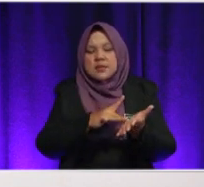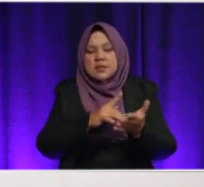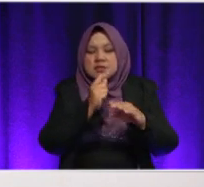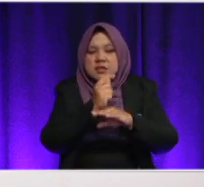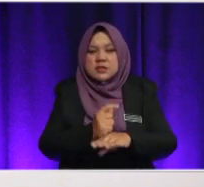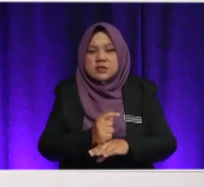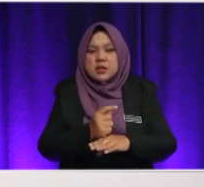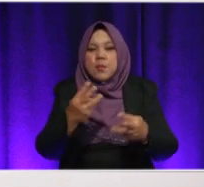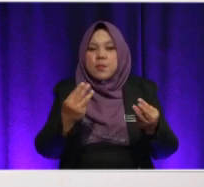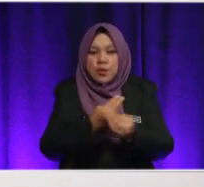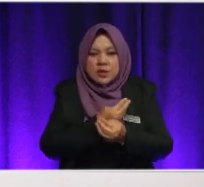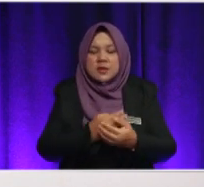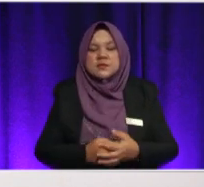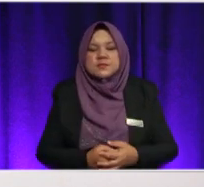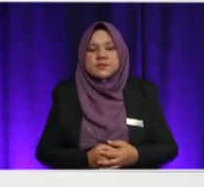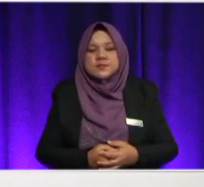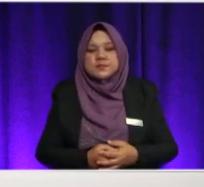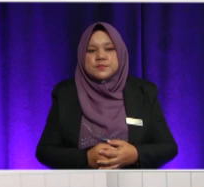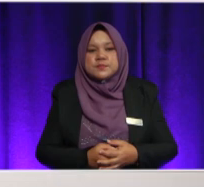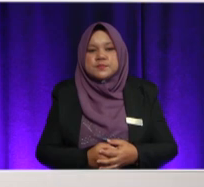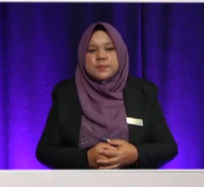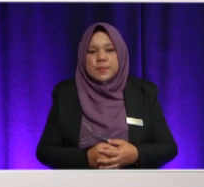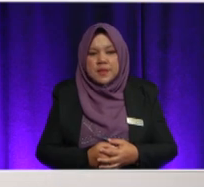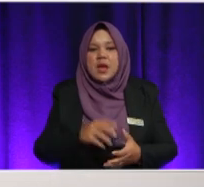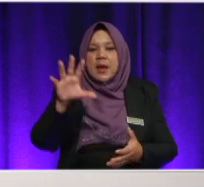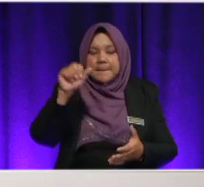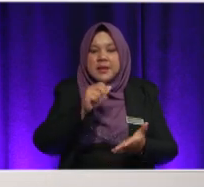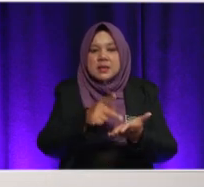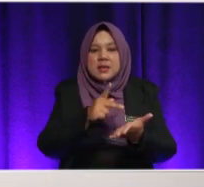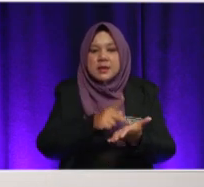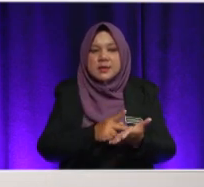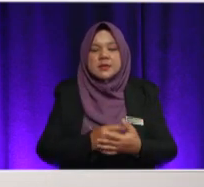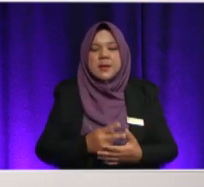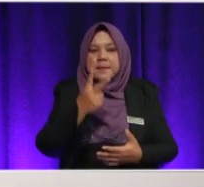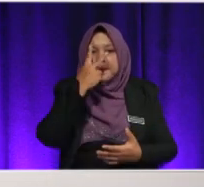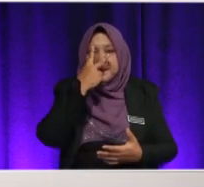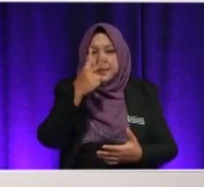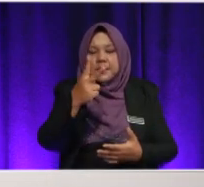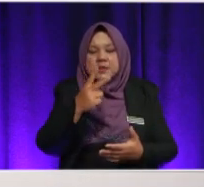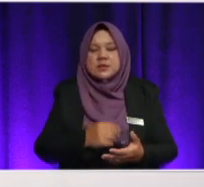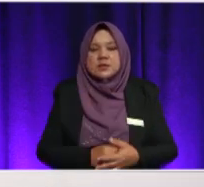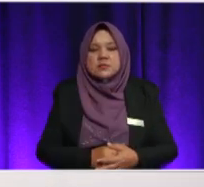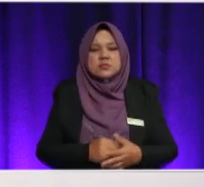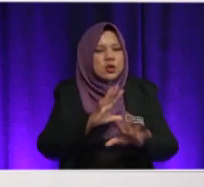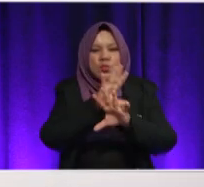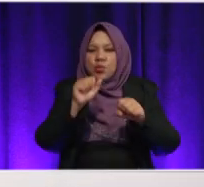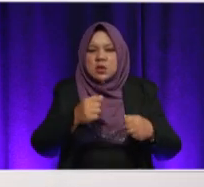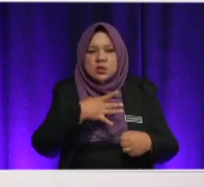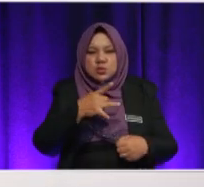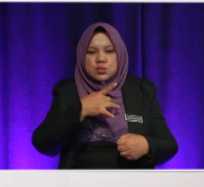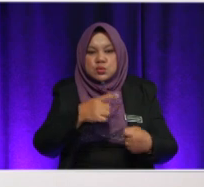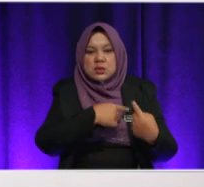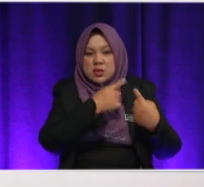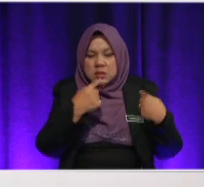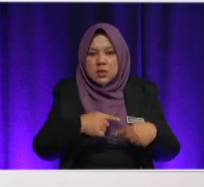kalau kau pilih menjadi dia mengambil kita tidak boleh sewenang-wenangnya guna ya kita